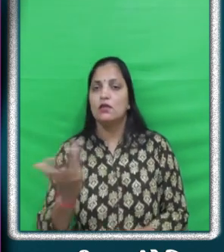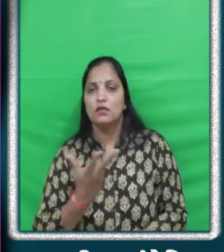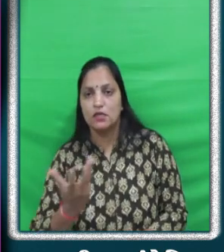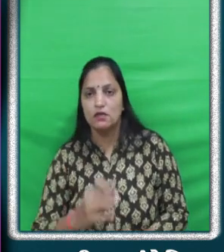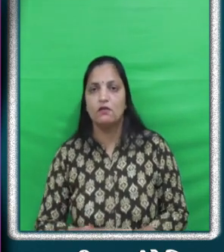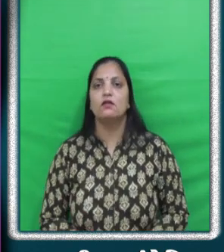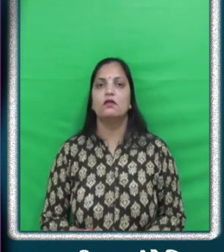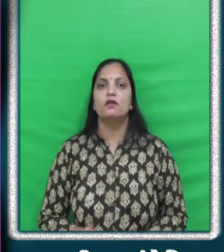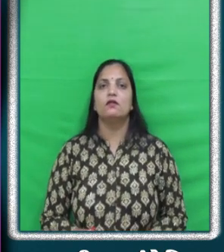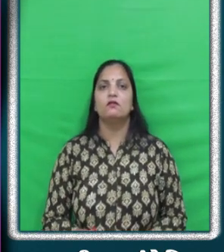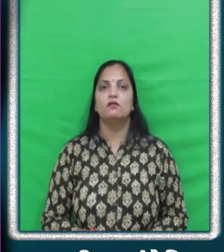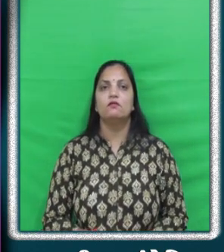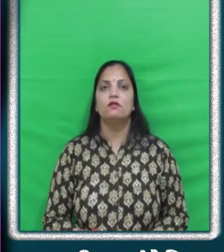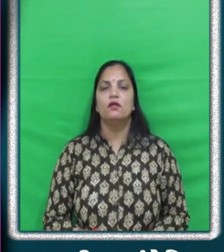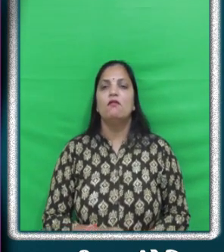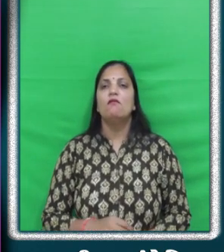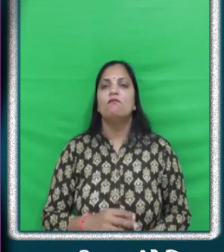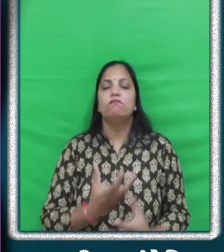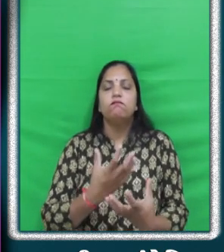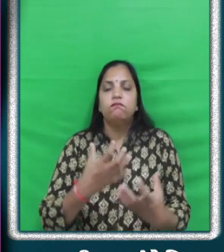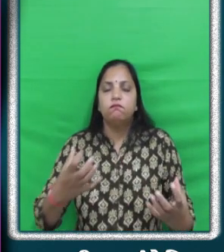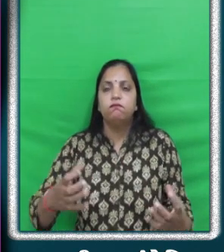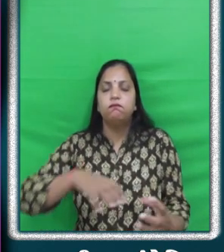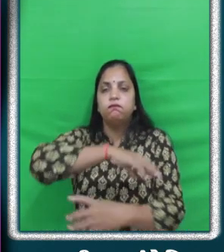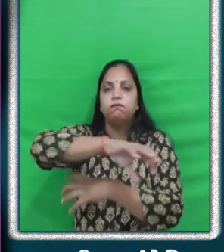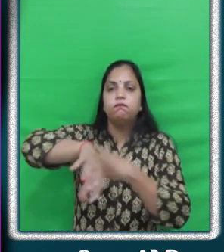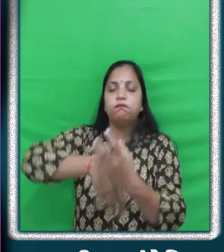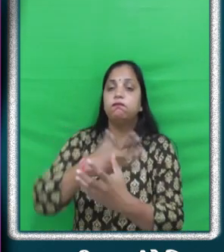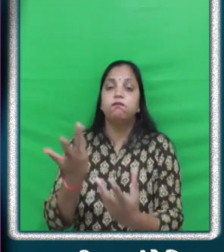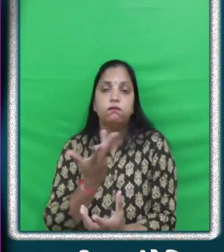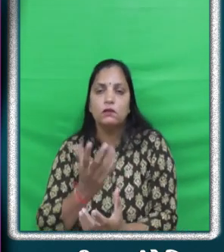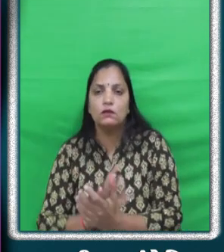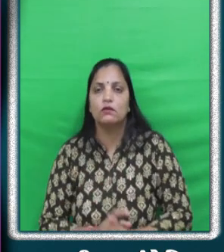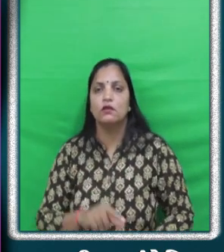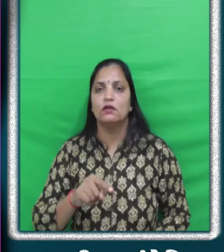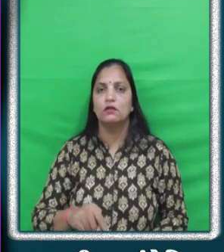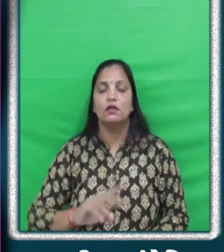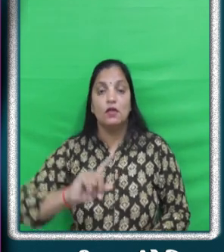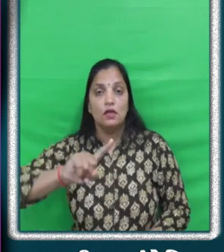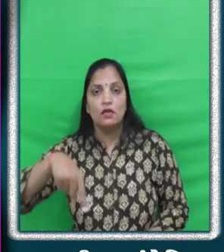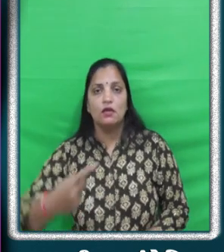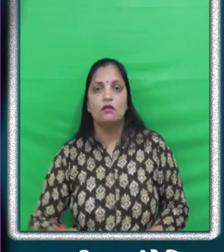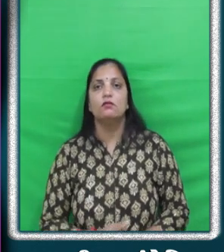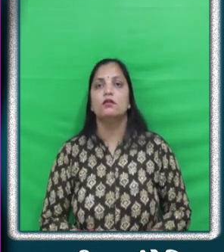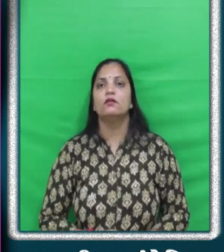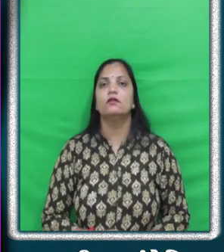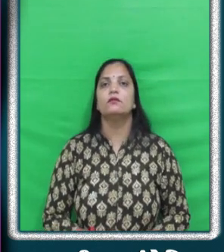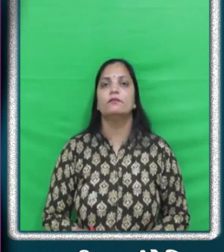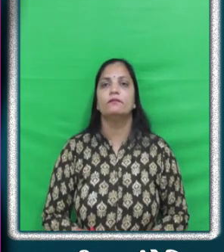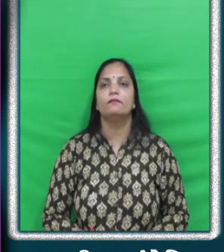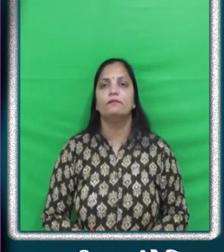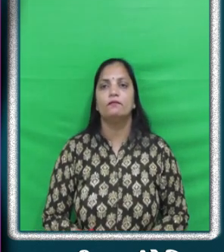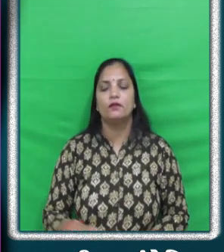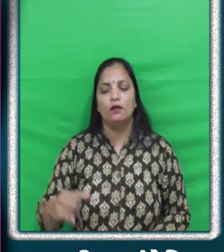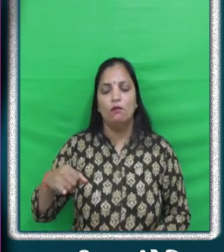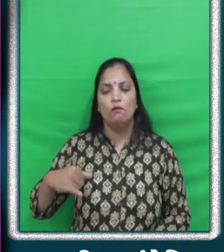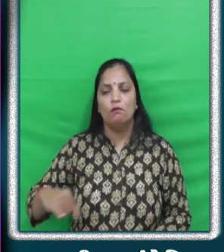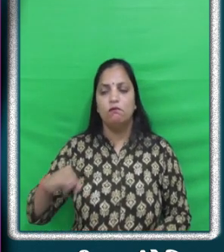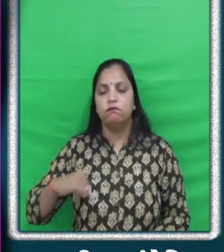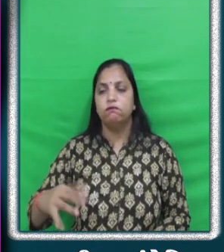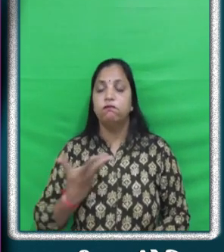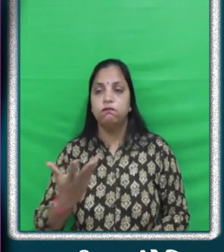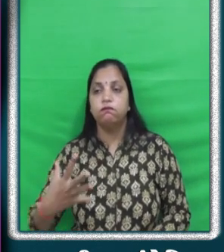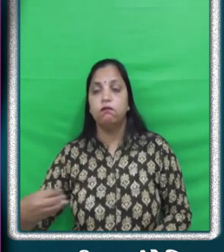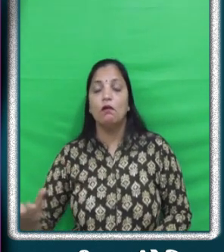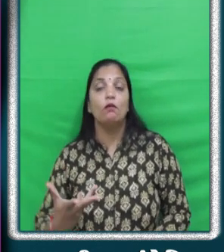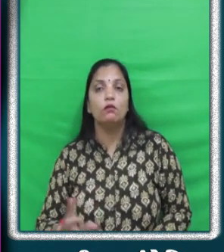બને છે. જ્યારે નકામા પદાર્થો મૂત્રપિંડની અંદર આવે છે ત્યારબાદ મૂત્ર નિર્માણ કેવી રીતે થાય છે અને તેનો નિકાલ કેવી